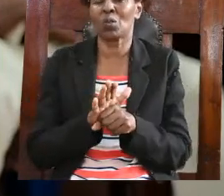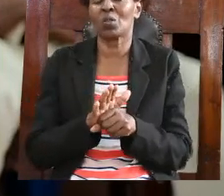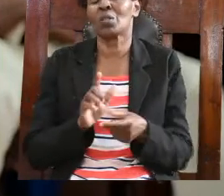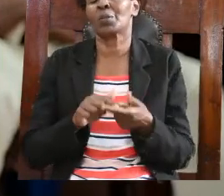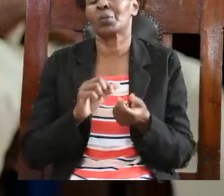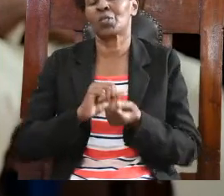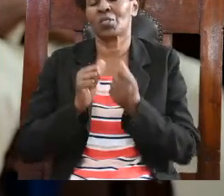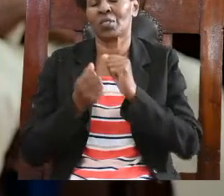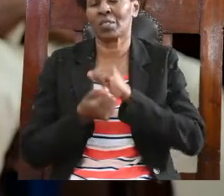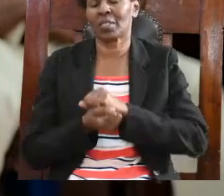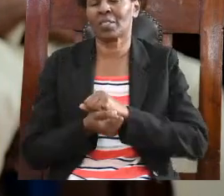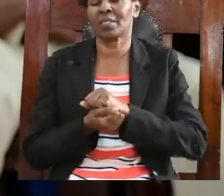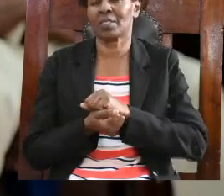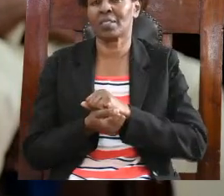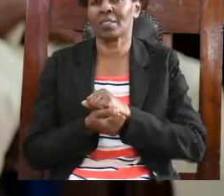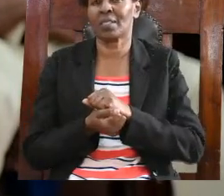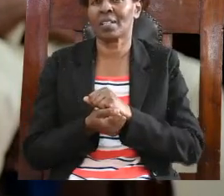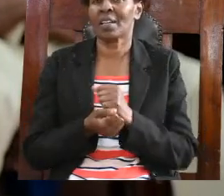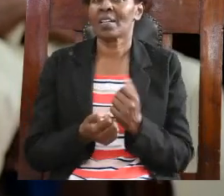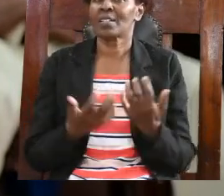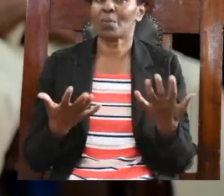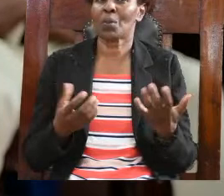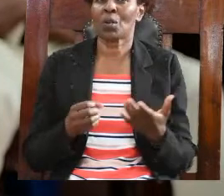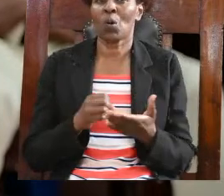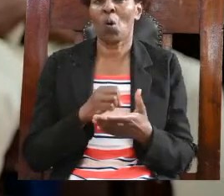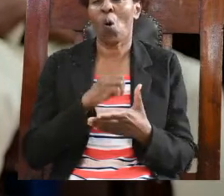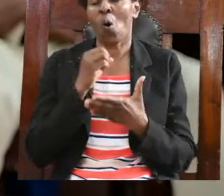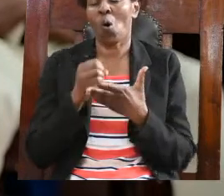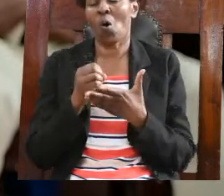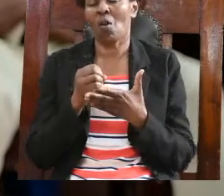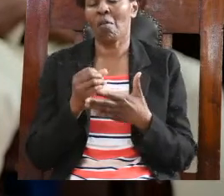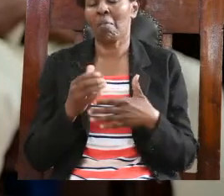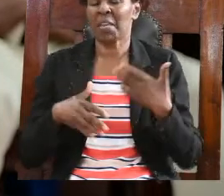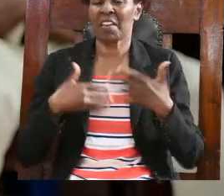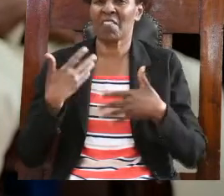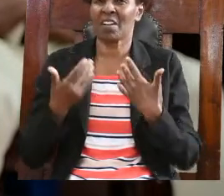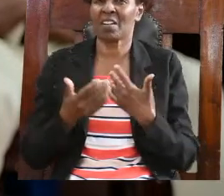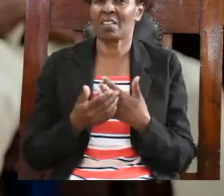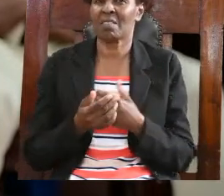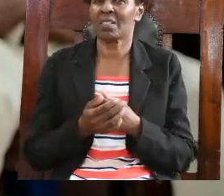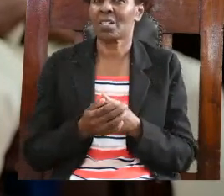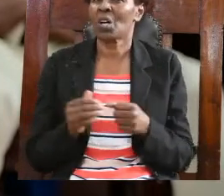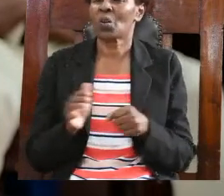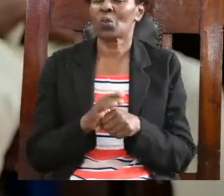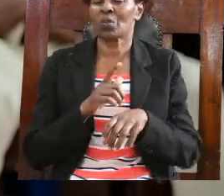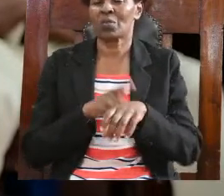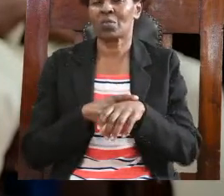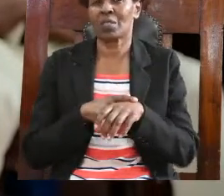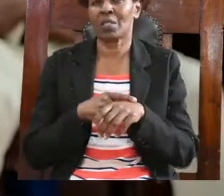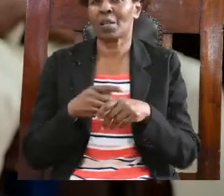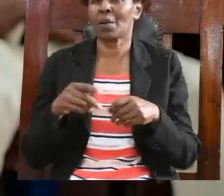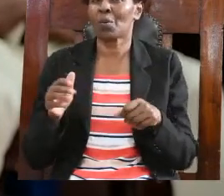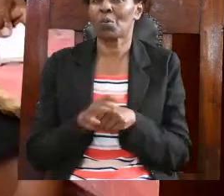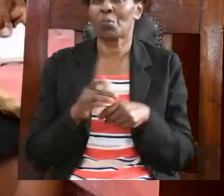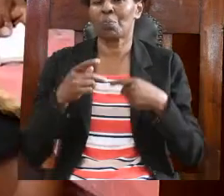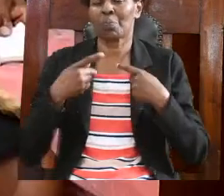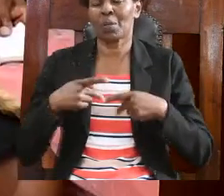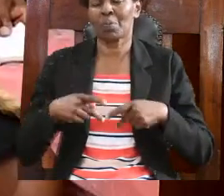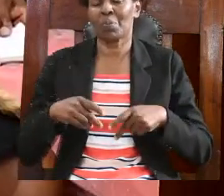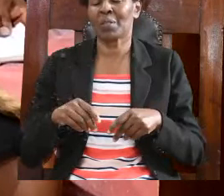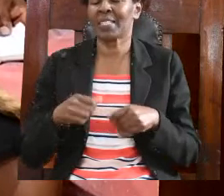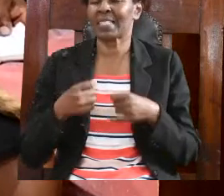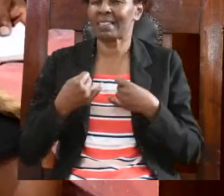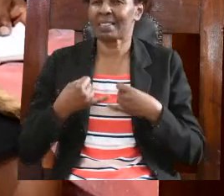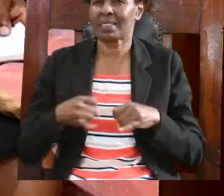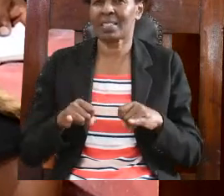nibadilishe jambo ama tabia yoyote. Mara kwa mara kuna watu ambao hujaribu, saa